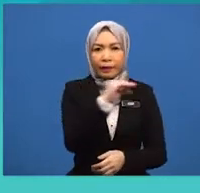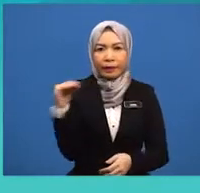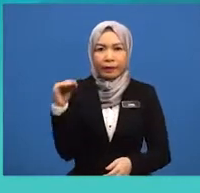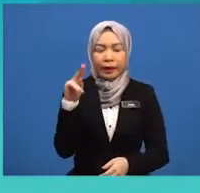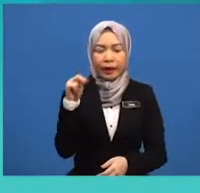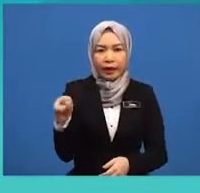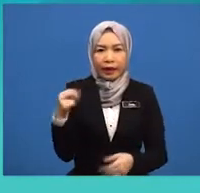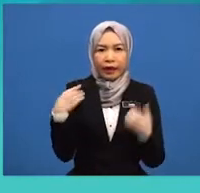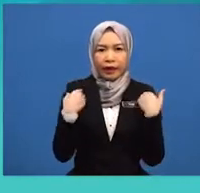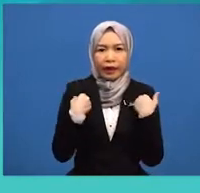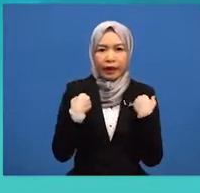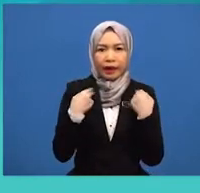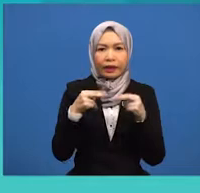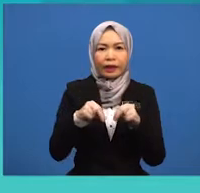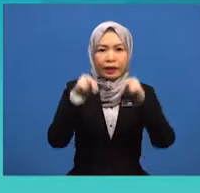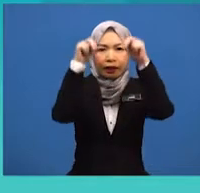mempunyai nilai yang sama?